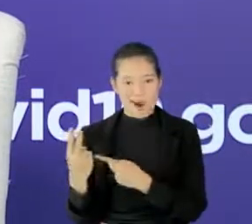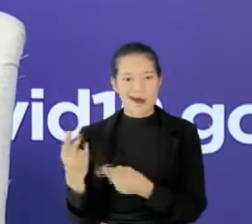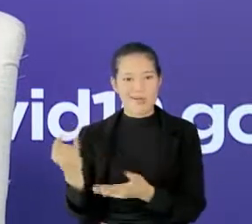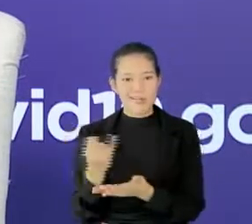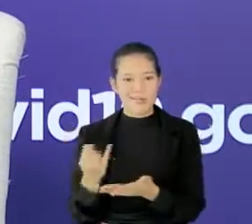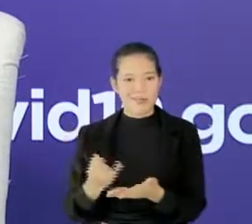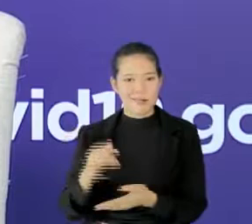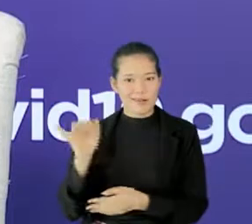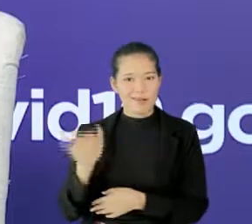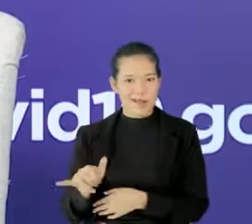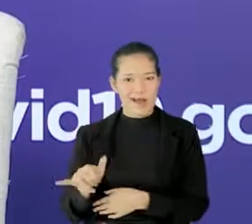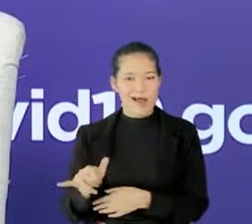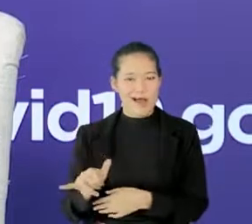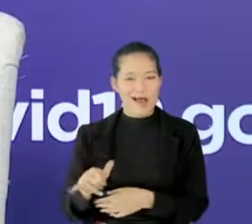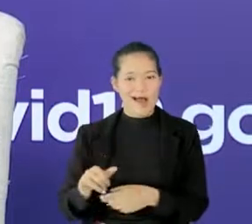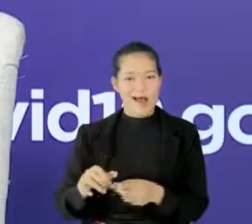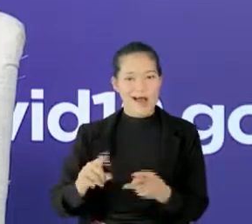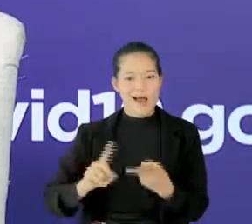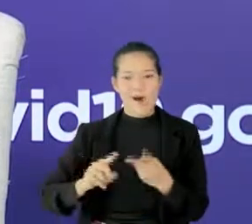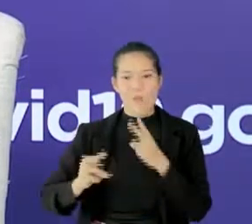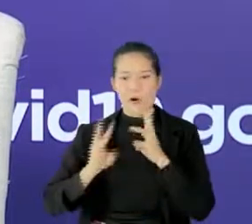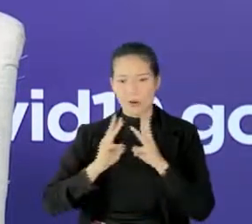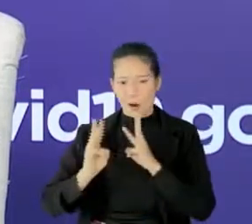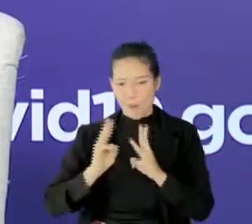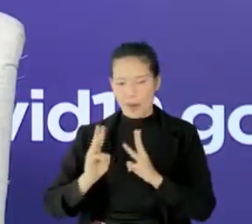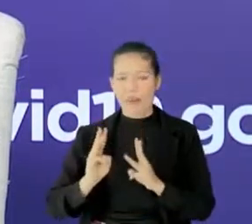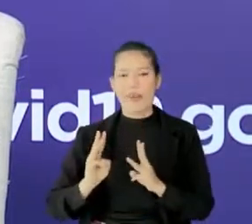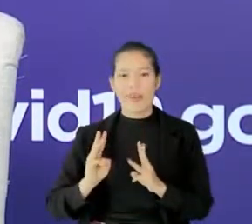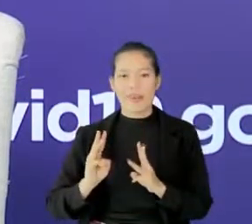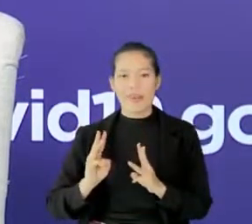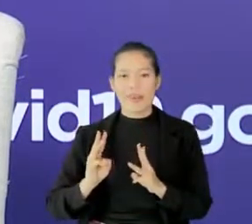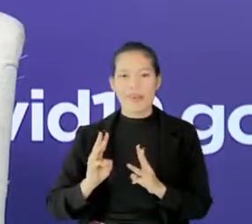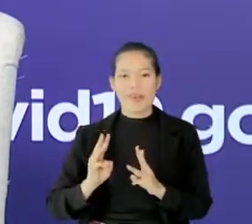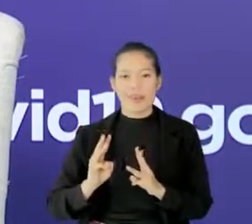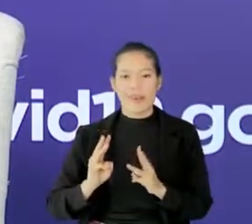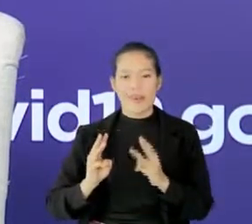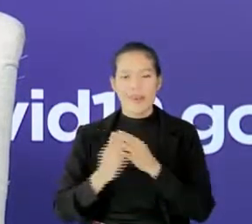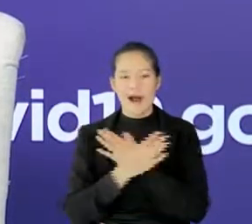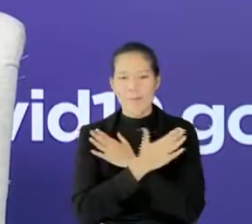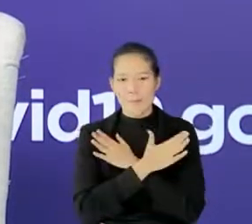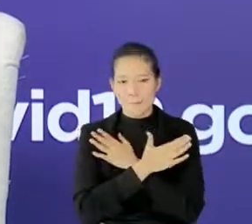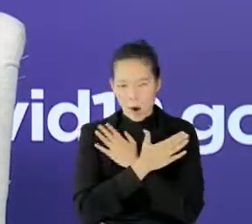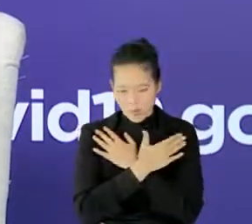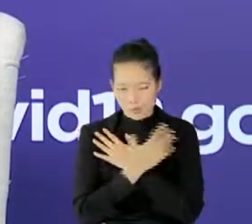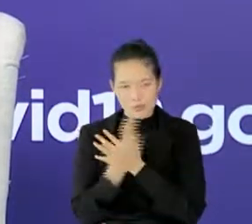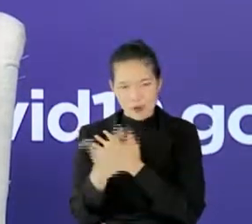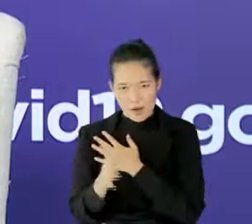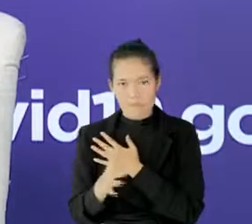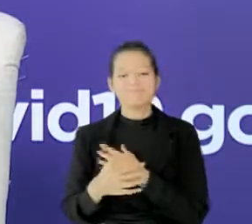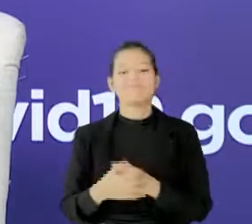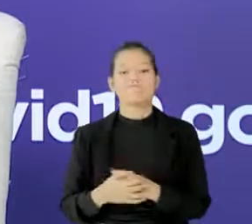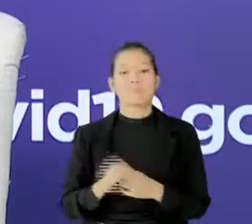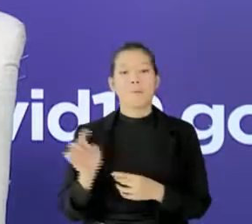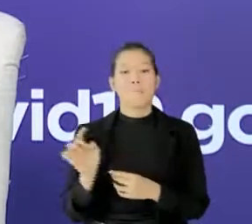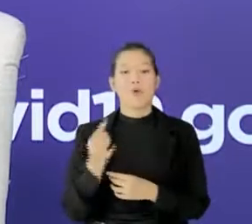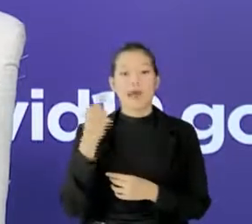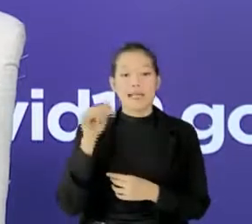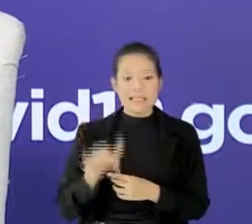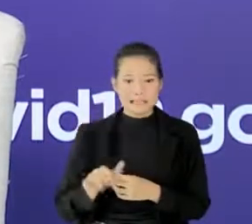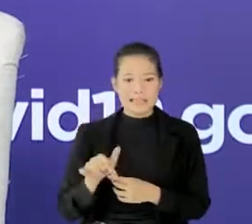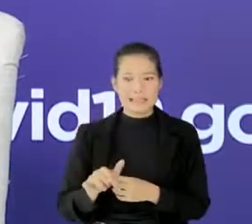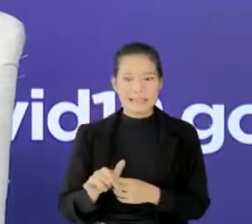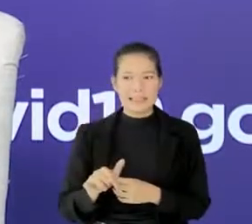seniman juga dan wartawan yang almarhum. Itu Mulai Hari